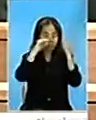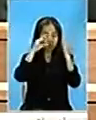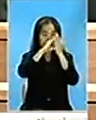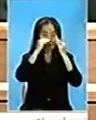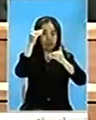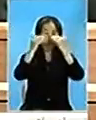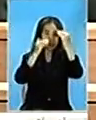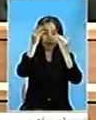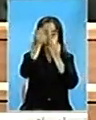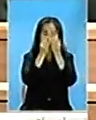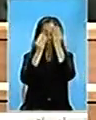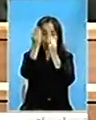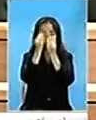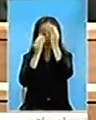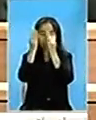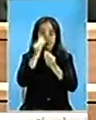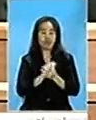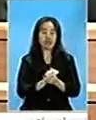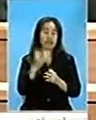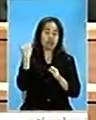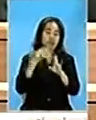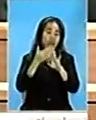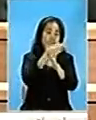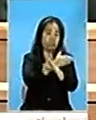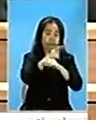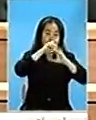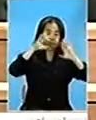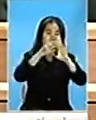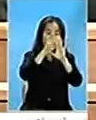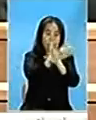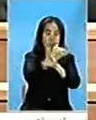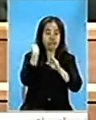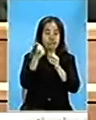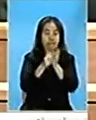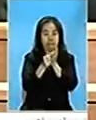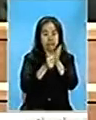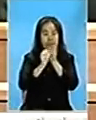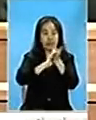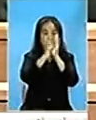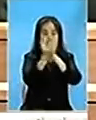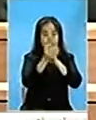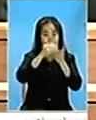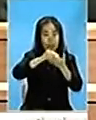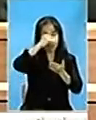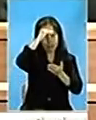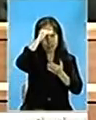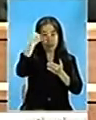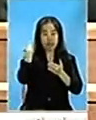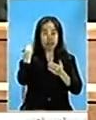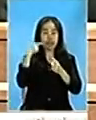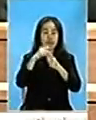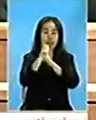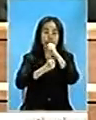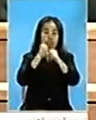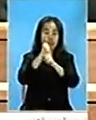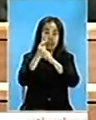อมช่วงรัฐบาลที่แล้วได้ทำการปฏิรูปการศึกษาในทศวรรษที่2หัว